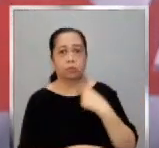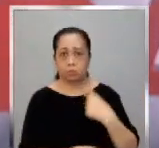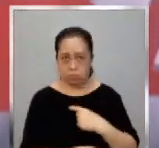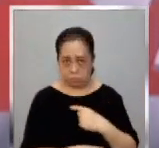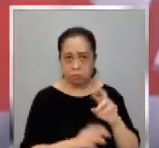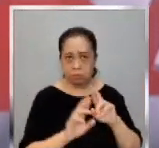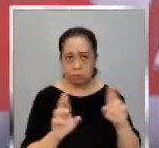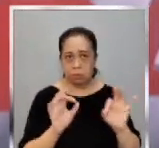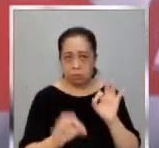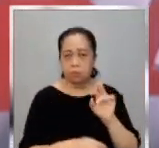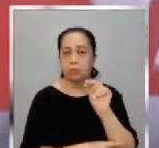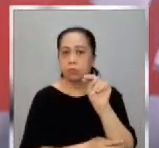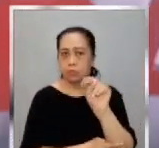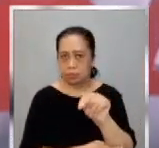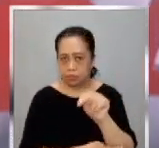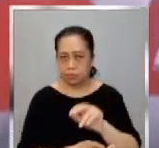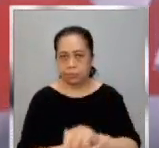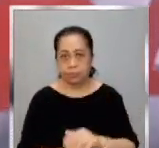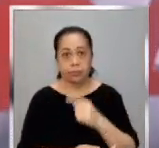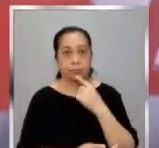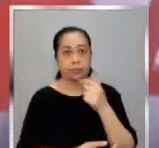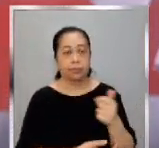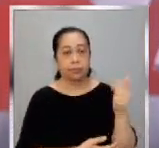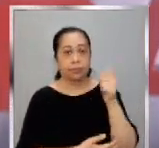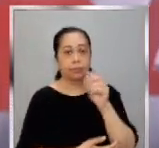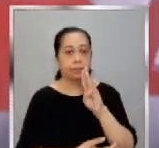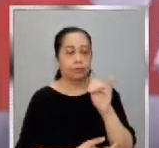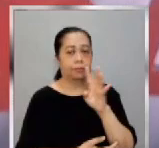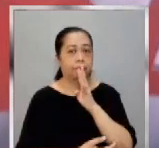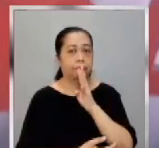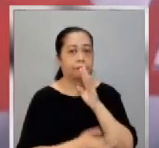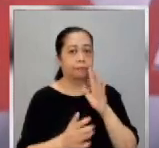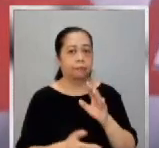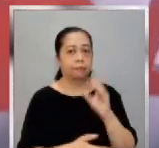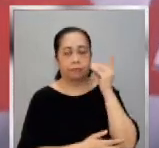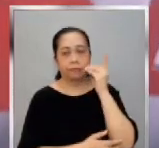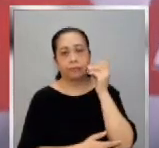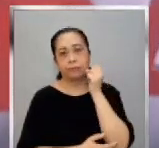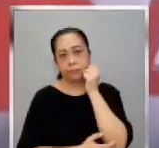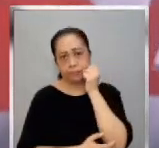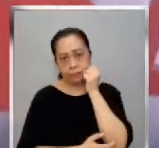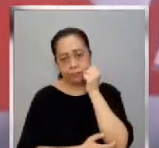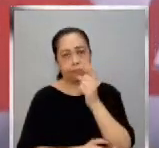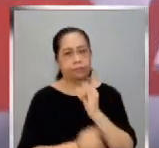kung kinakailangan. Sinabi po yan ni Immigration Spokesperson Dana Sandoval sa